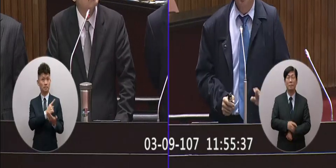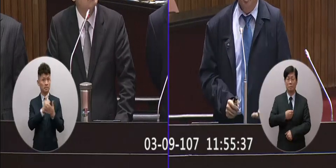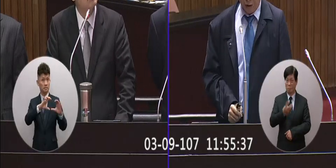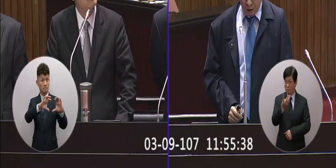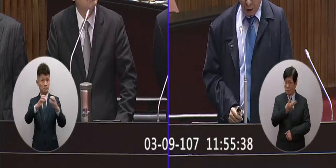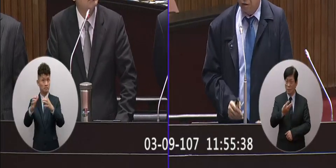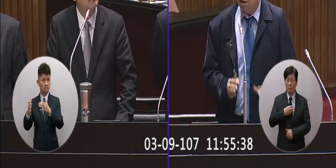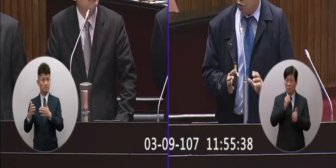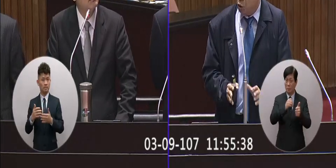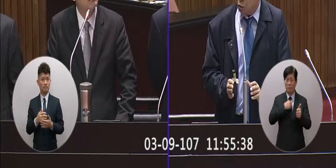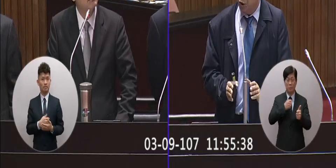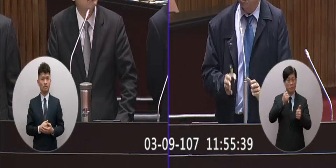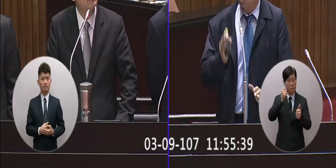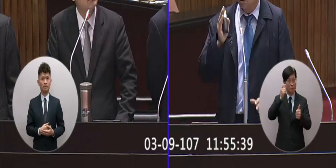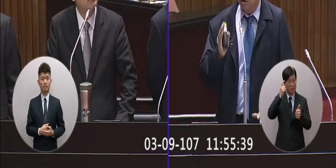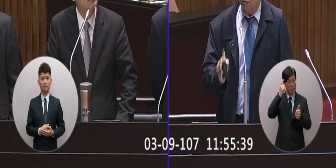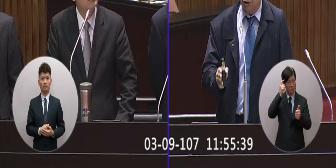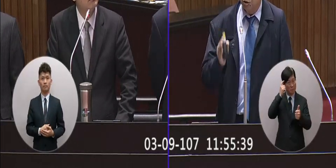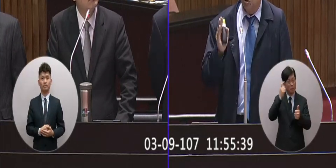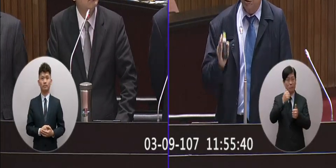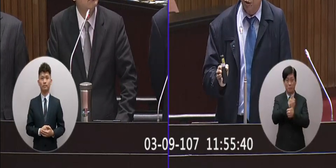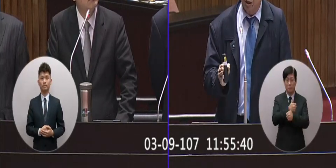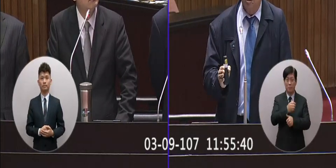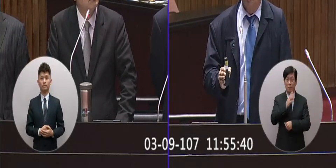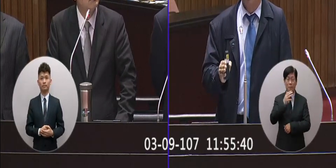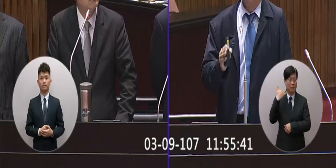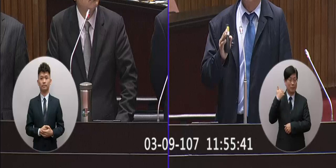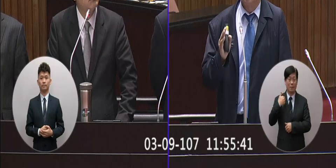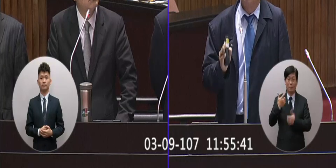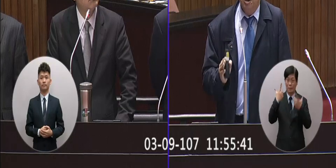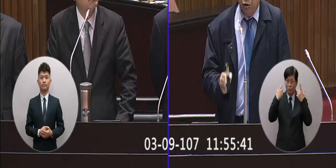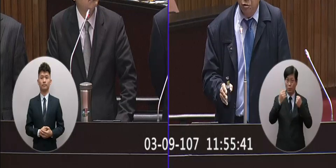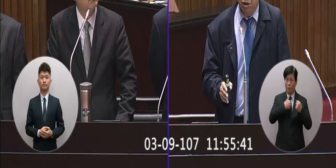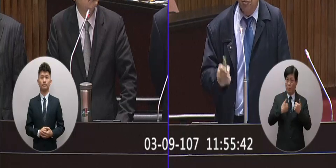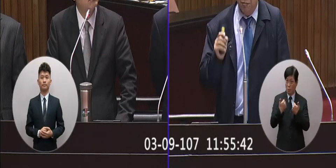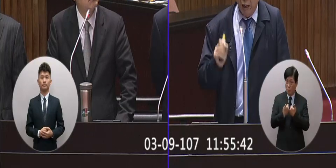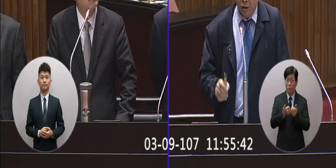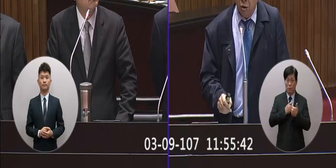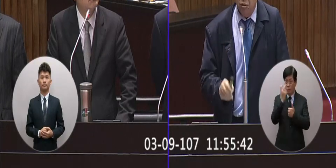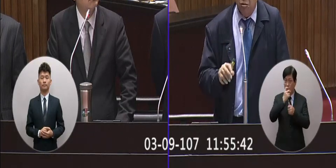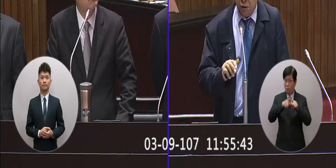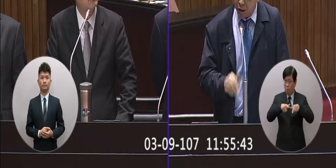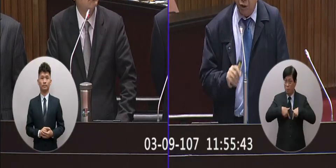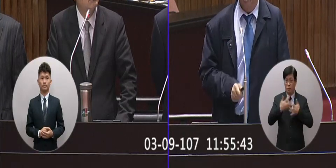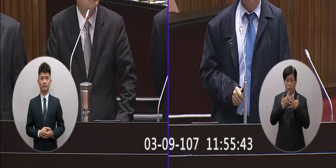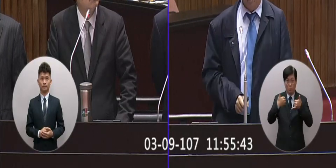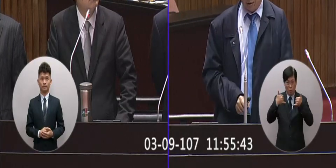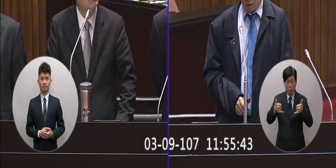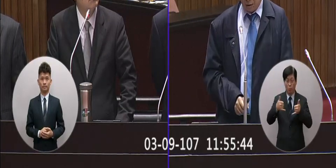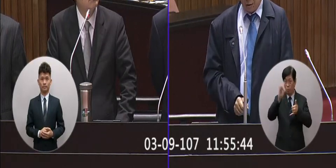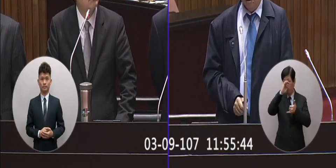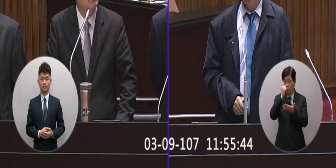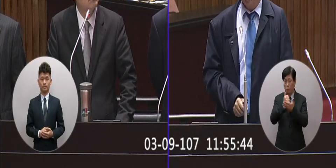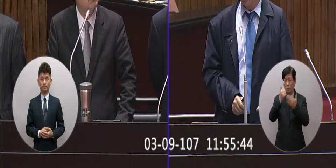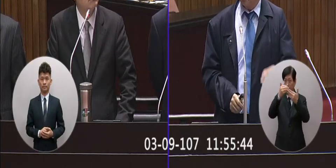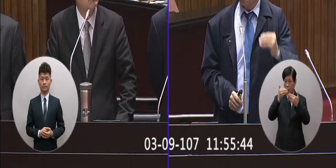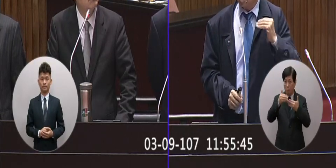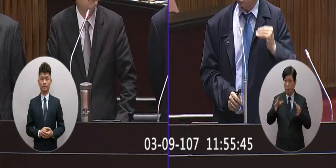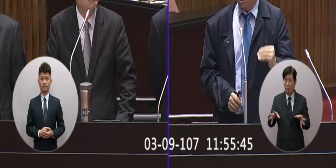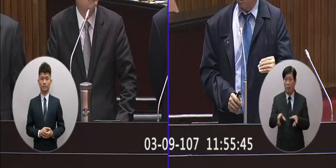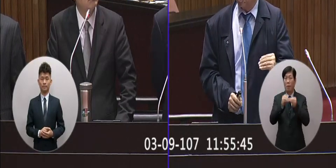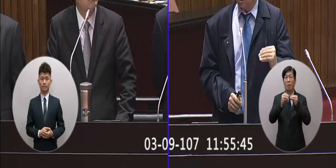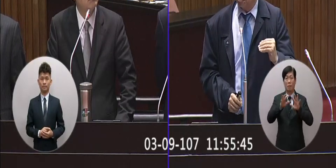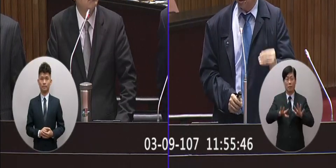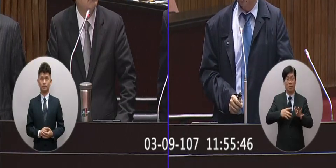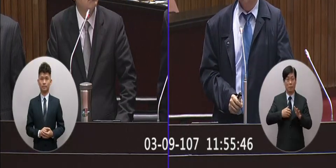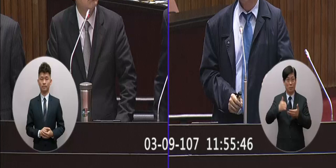稍微参考一下，这是我为泉州林委员会的监测中心的网络整理出来，但即摆